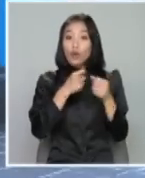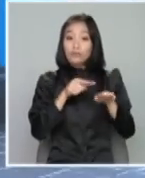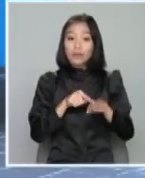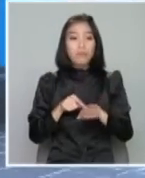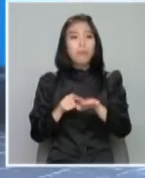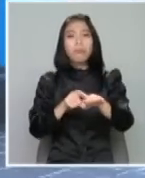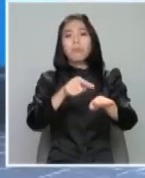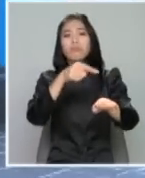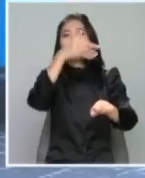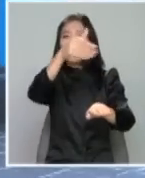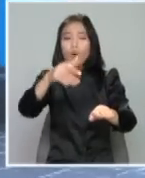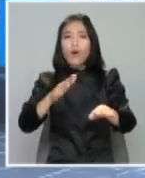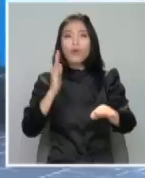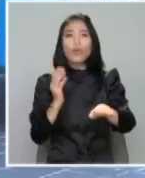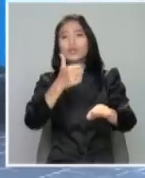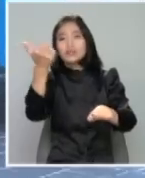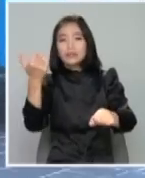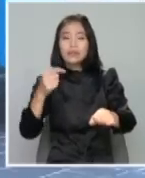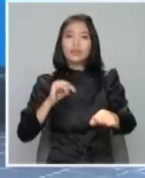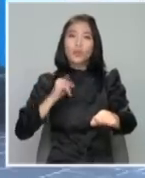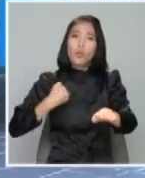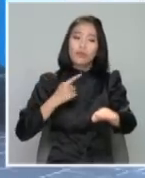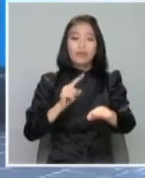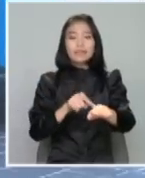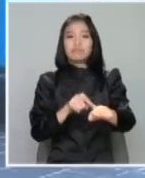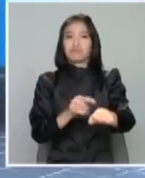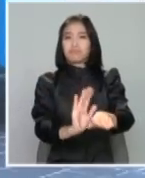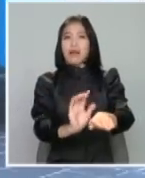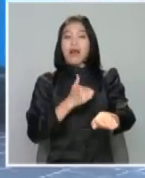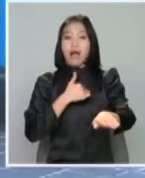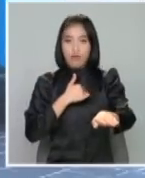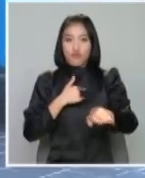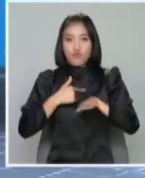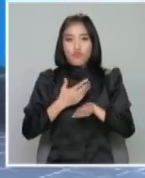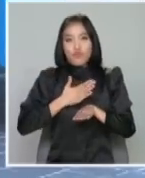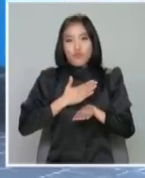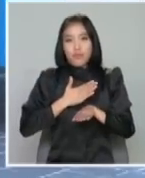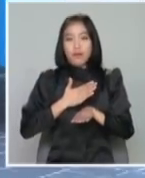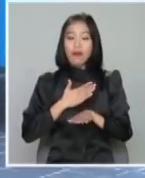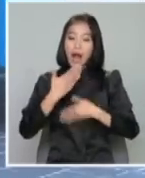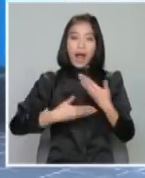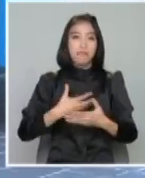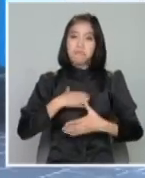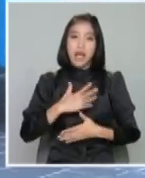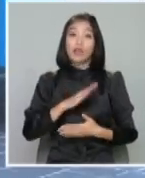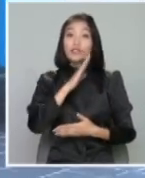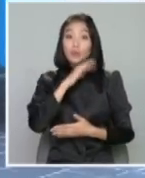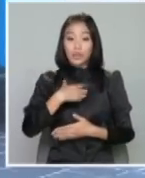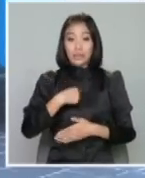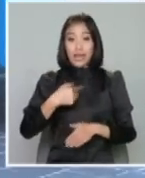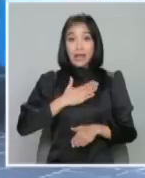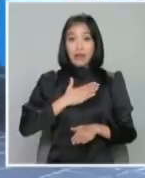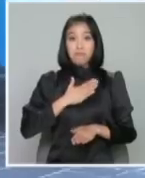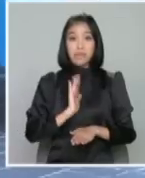ราก็ไม่อยากให้มันไปอยู่ที่เหมือนเราไม่อยากขายหรือเราจะเปลี่ยนมือเราก็ให้ลูกหลานเราใช้เรา